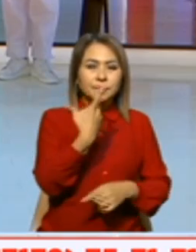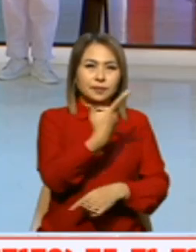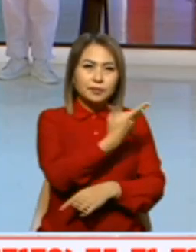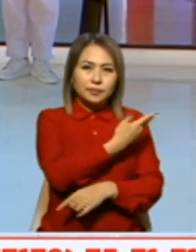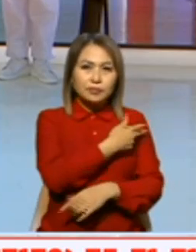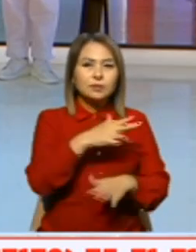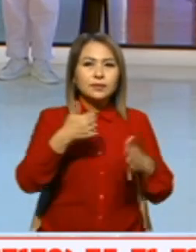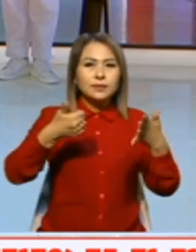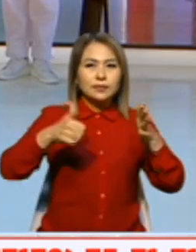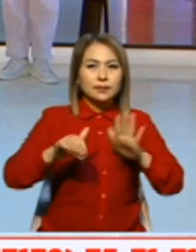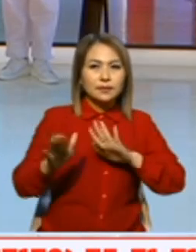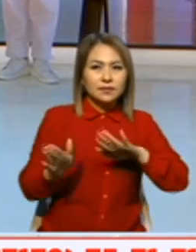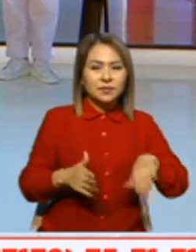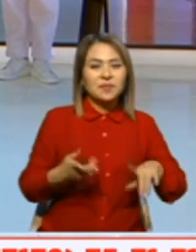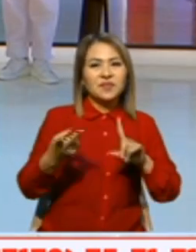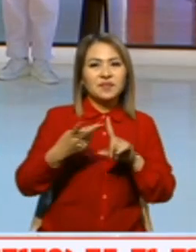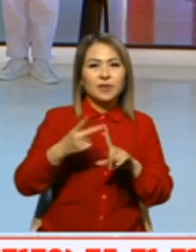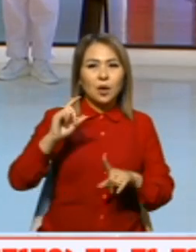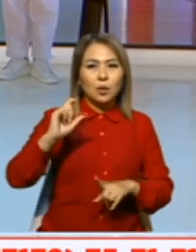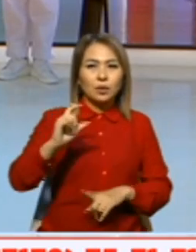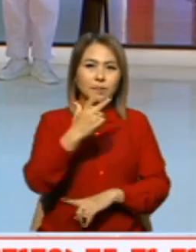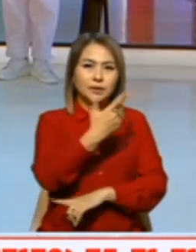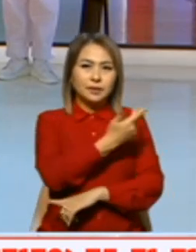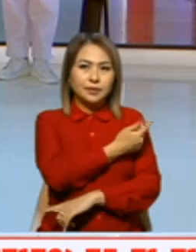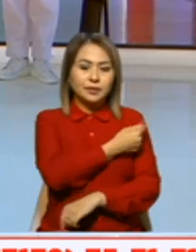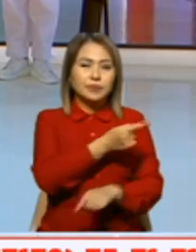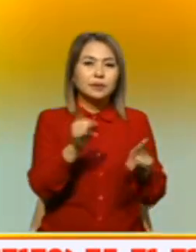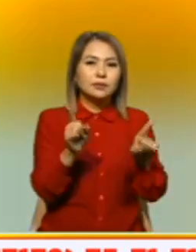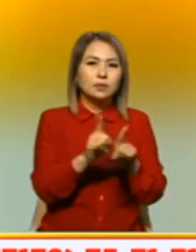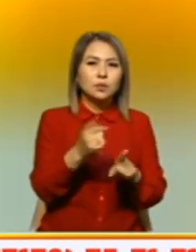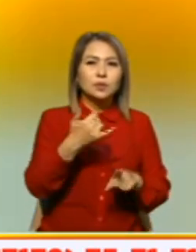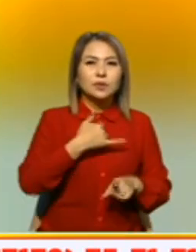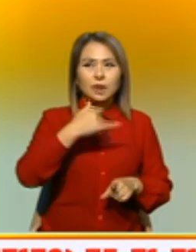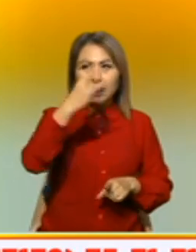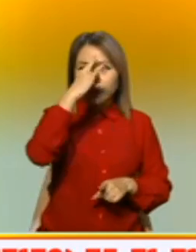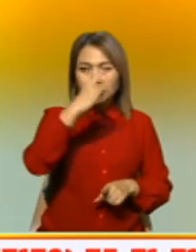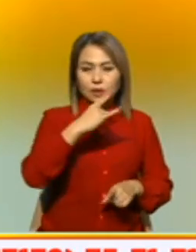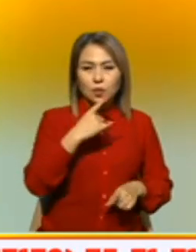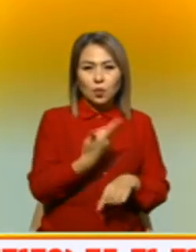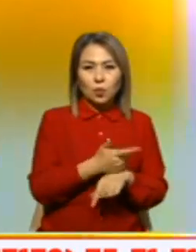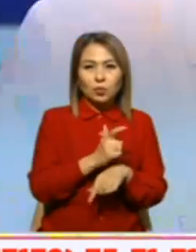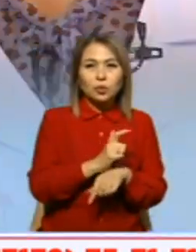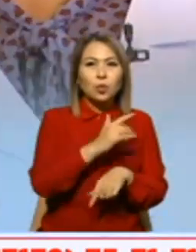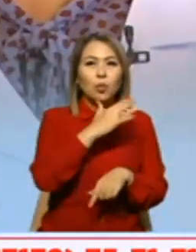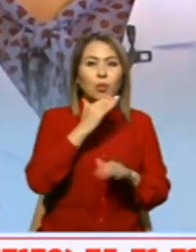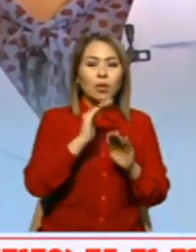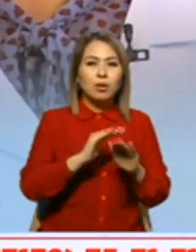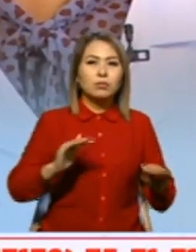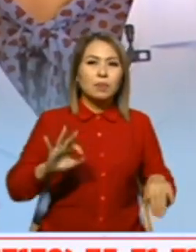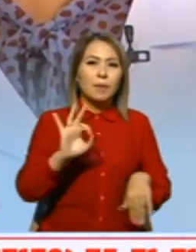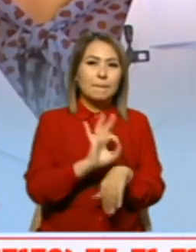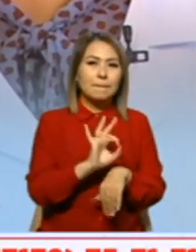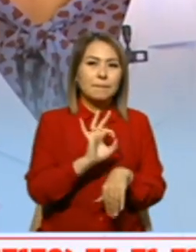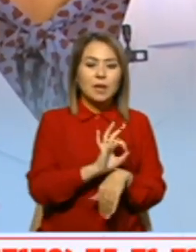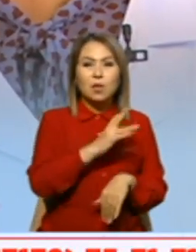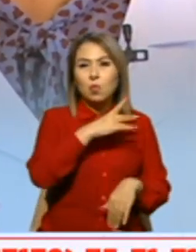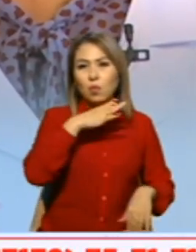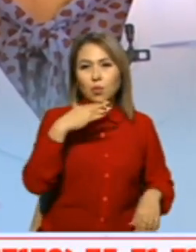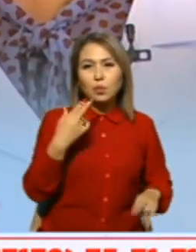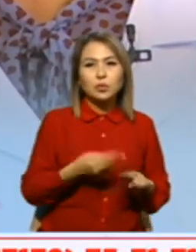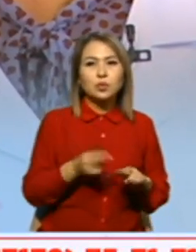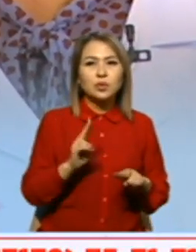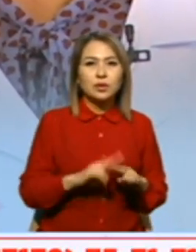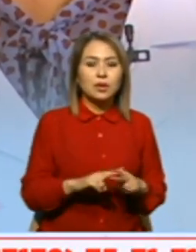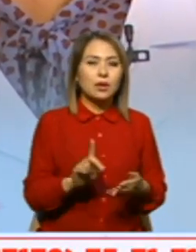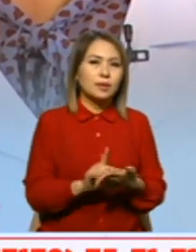6 айдан кейін тағы екіншісін алады. Бұл балаларда бізде Қазақстанда өте көп тарағандықтан, бұл ауру сары ауруға тарағандықтан